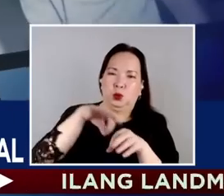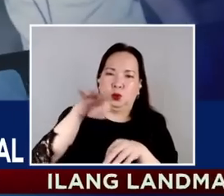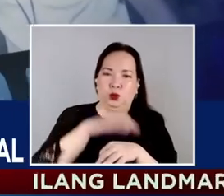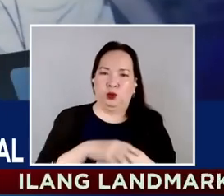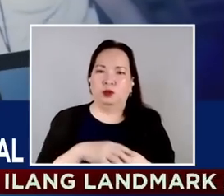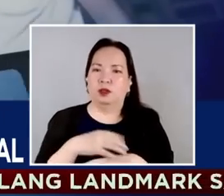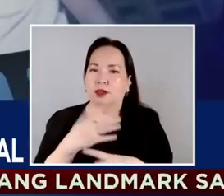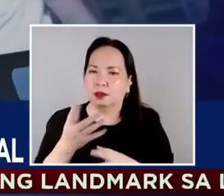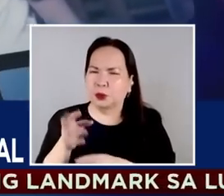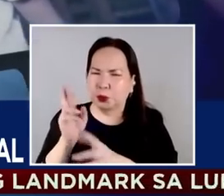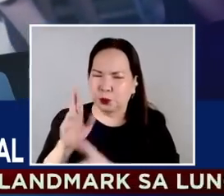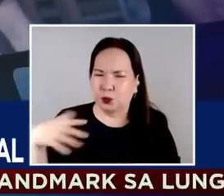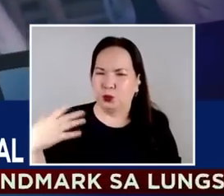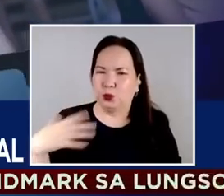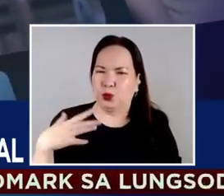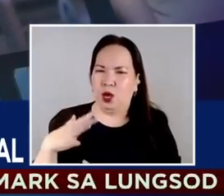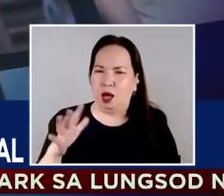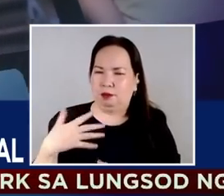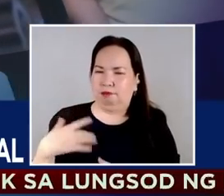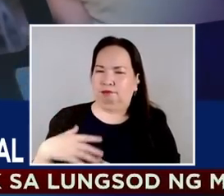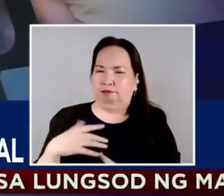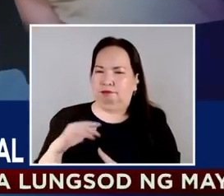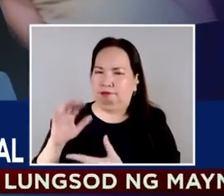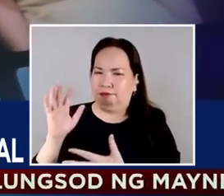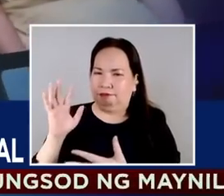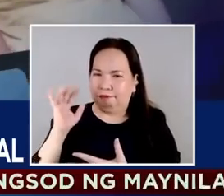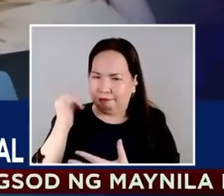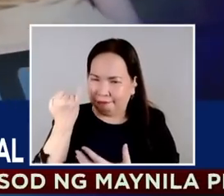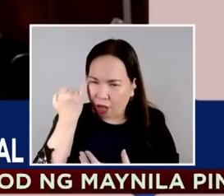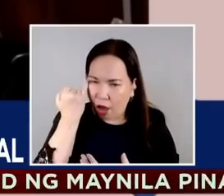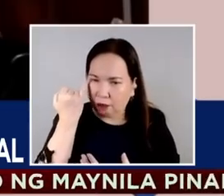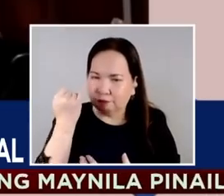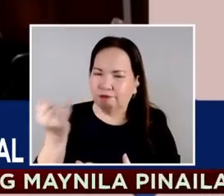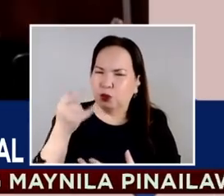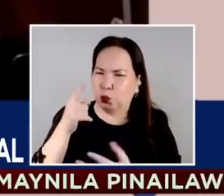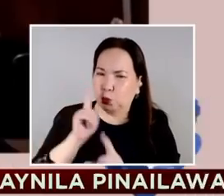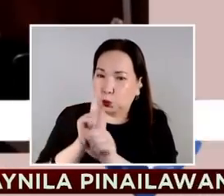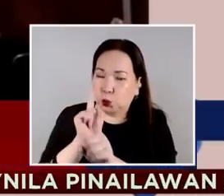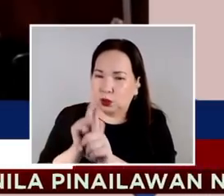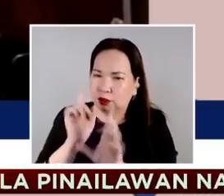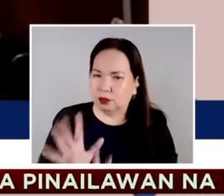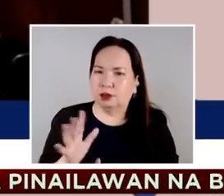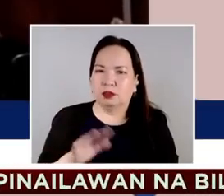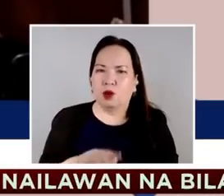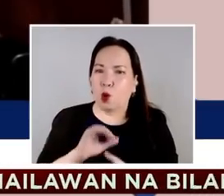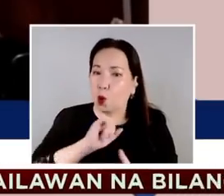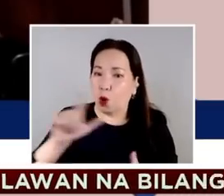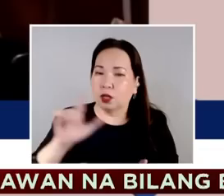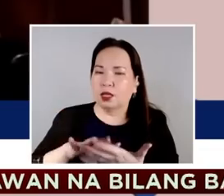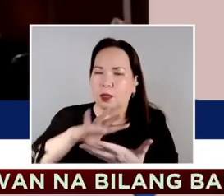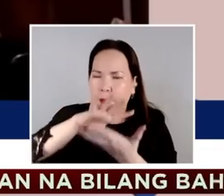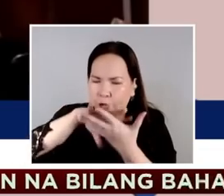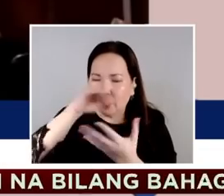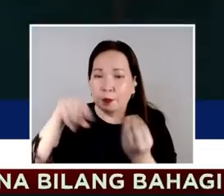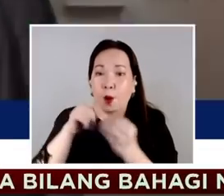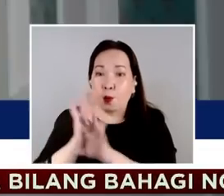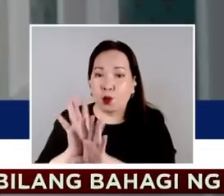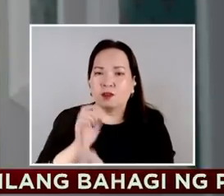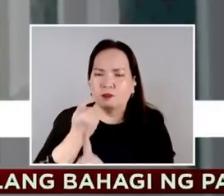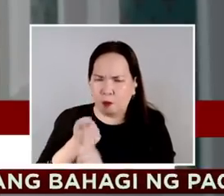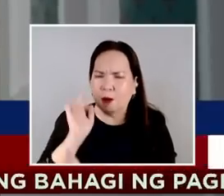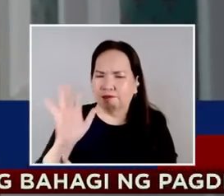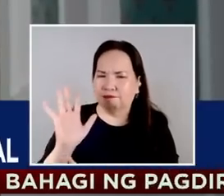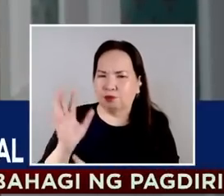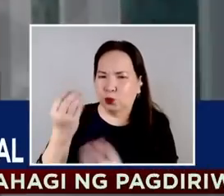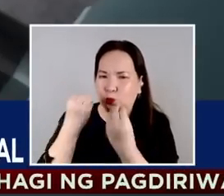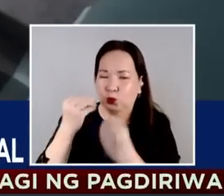artistry, very disciplined, and then he's a mentor. Mentor talaga siya. Everything that I learned about filmmaking, I learned from Mike De Leon.